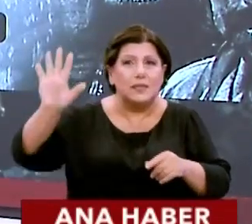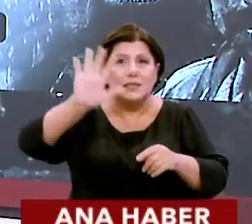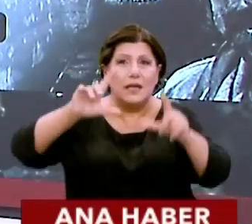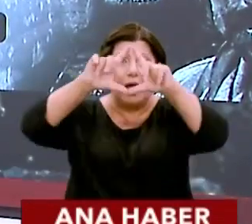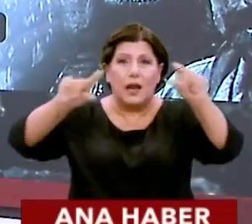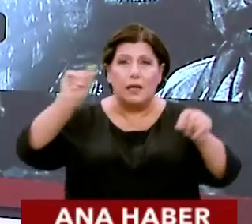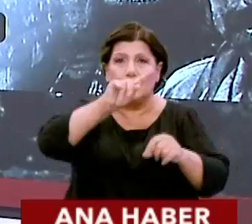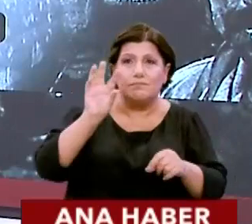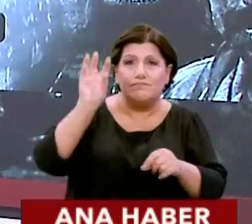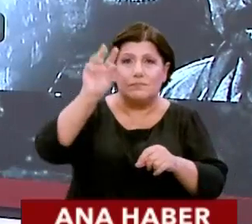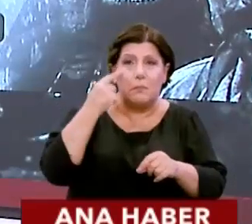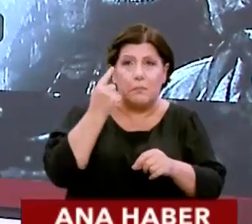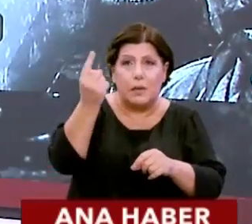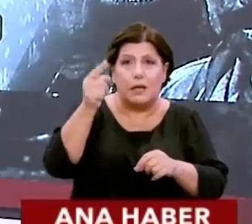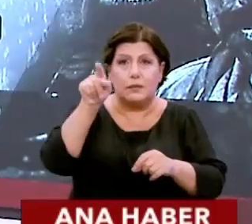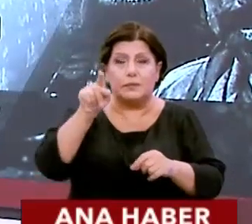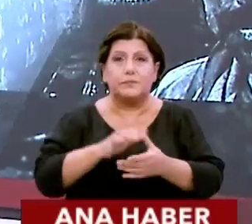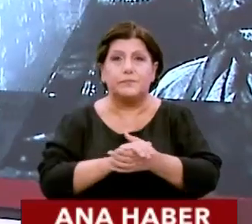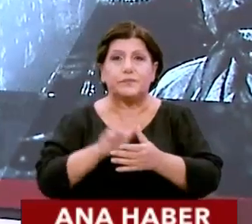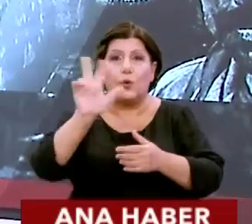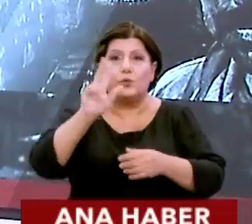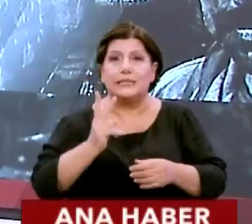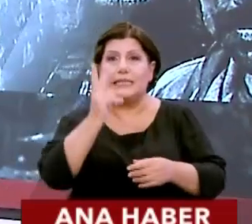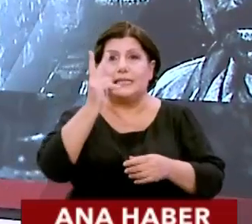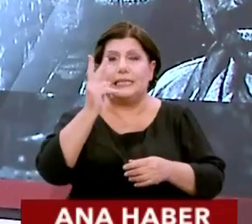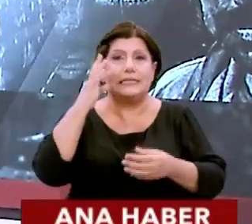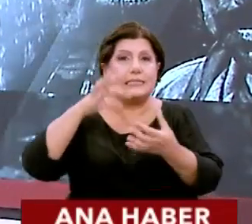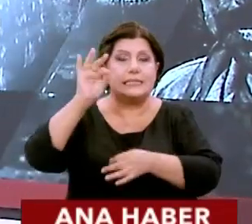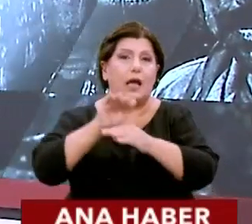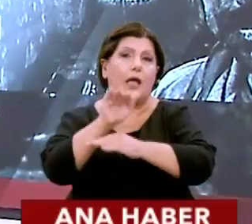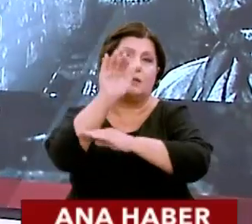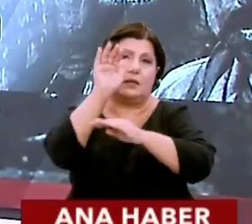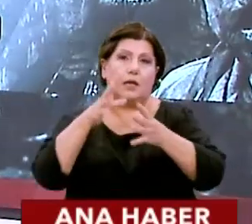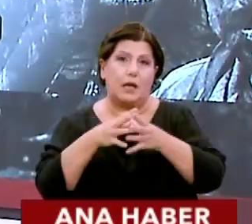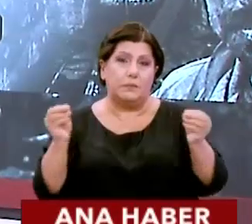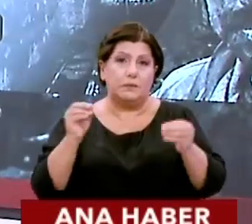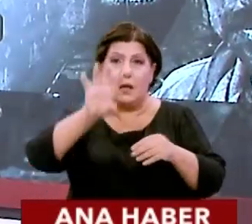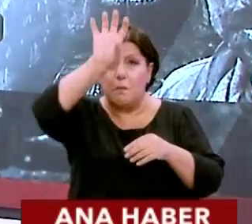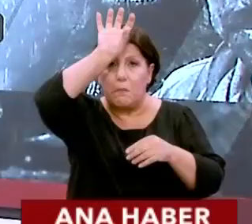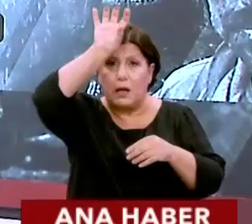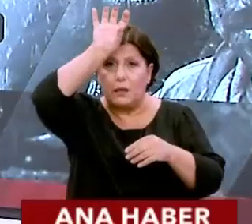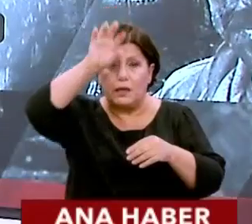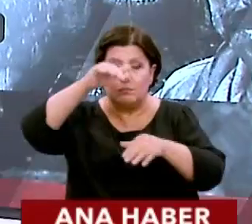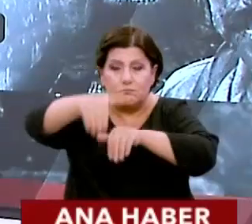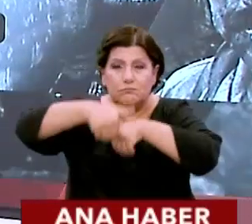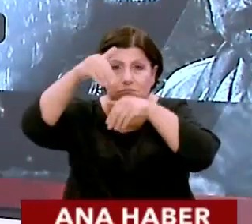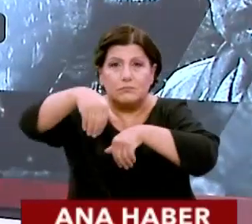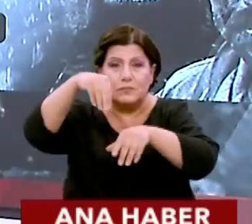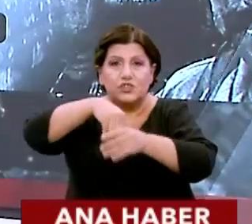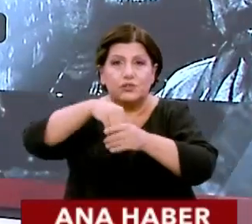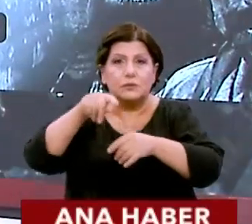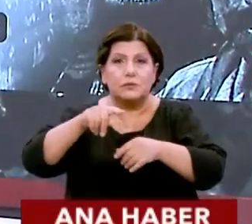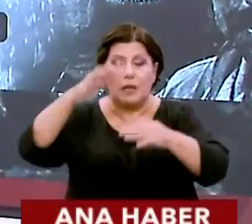gösterebilir miyiz gösteririz 37 insan hayatını kaybetmiş madenler'de Ee en